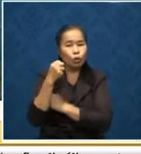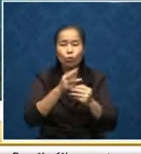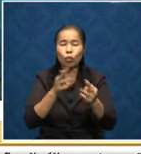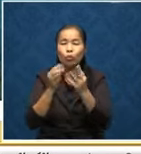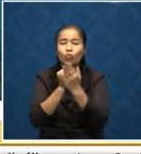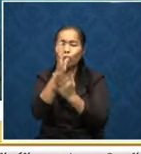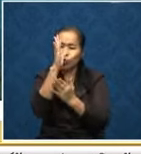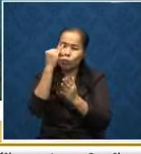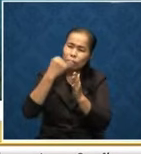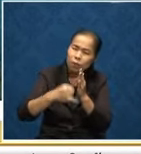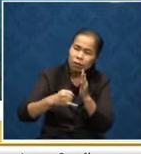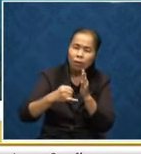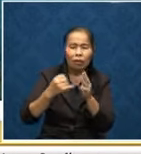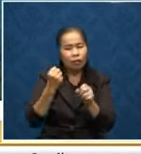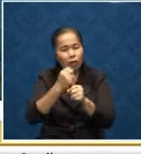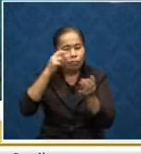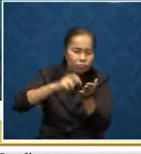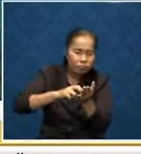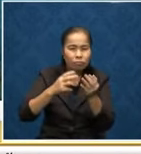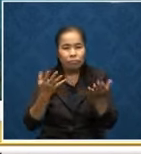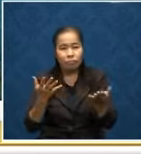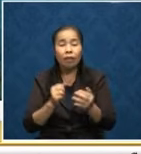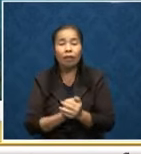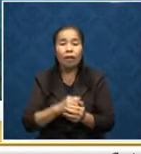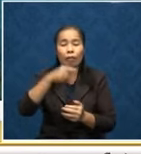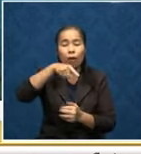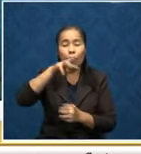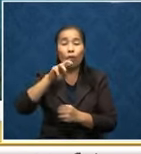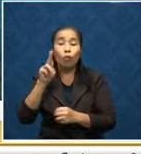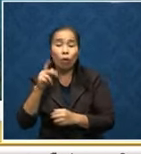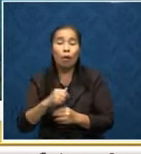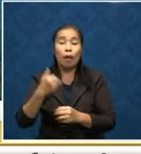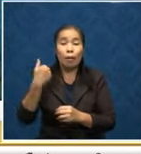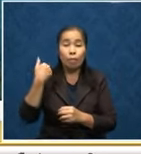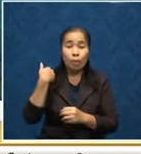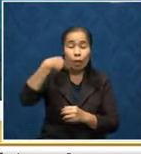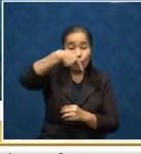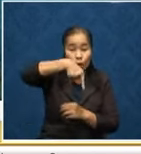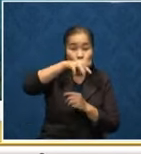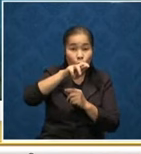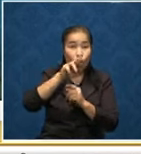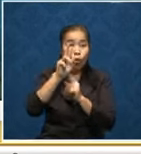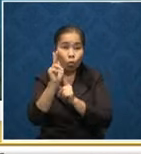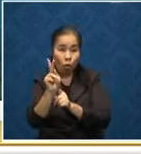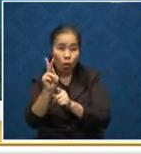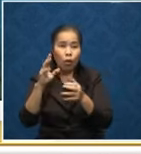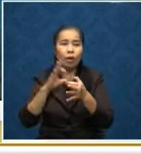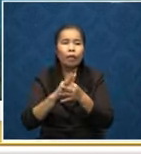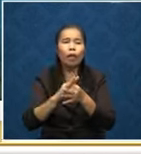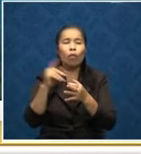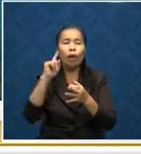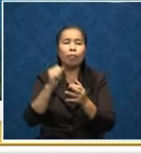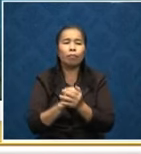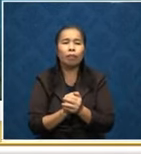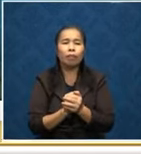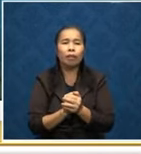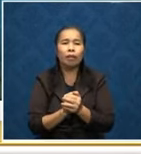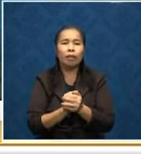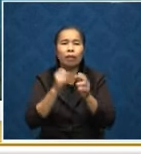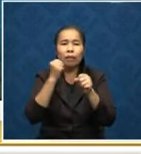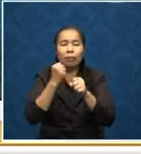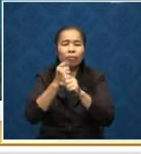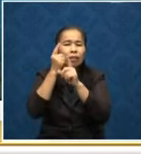ตาเป็นพระราชกำหนดเห็นชัดที่สุดฮะกฎหมายพรกอุ้มหายที่ศาลรัฐธรรมนูญวินิจฉัยไปแล้วว่าไม่ได้เป็นไปต